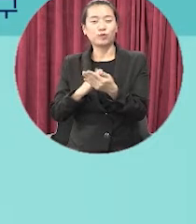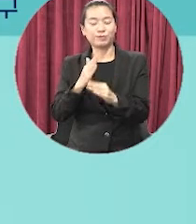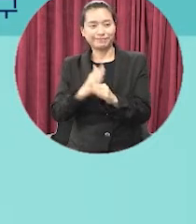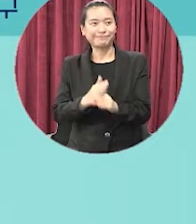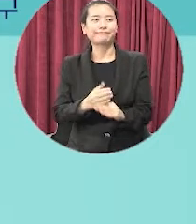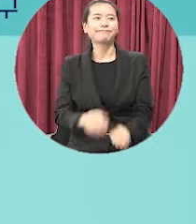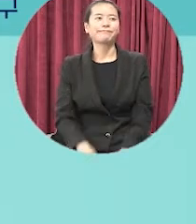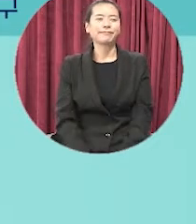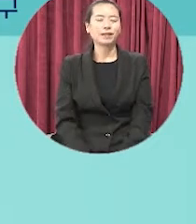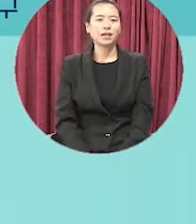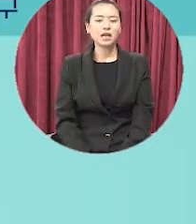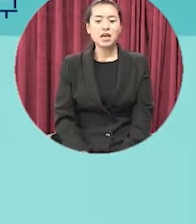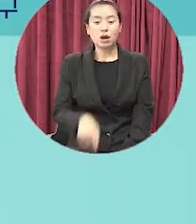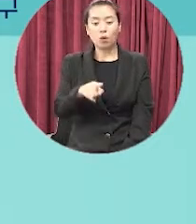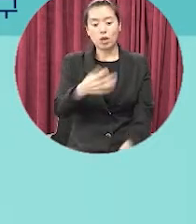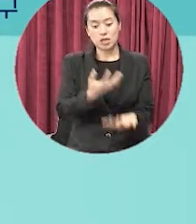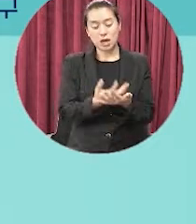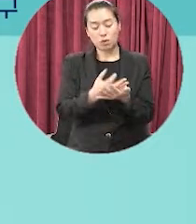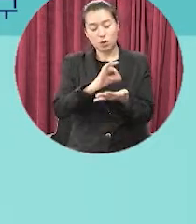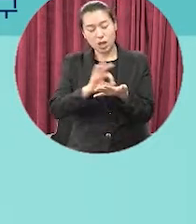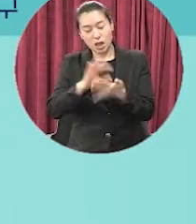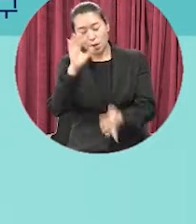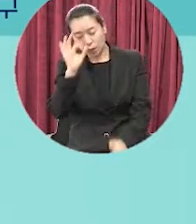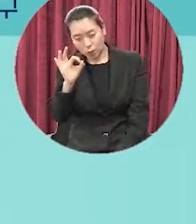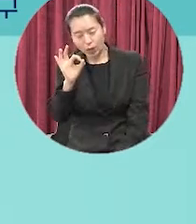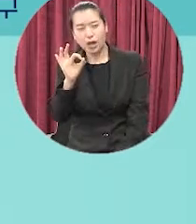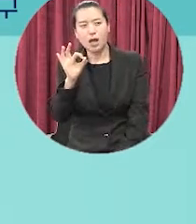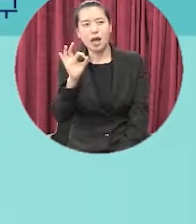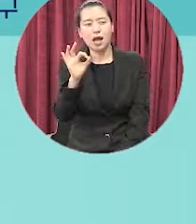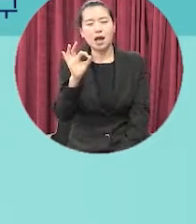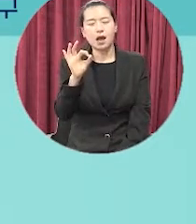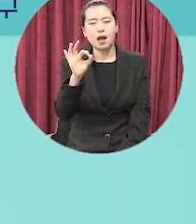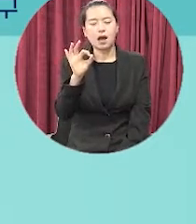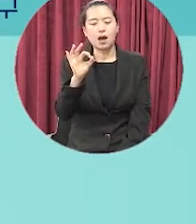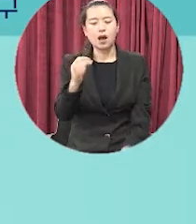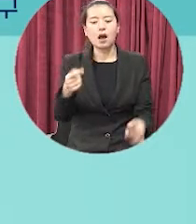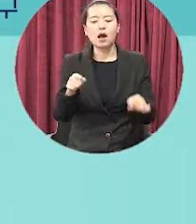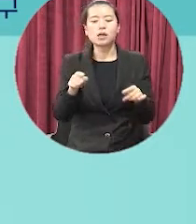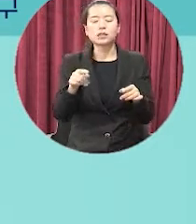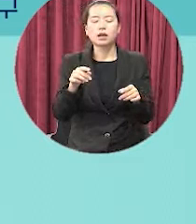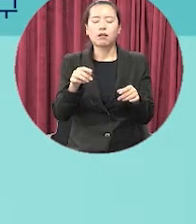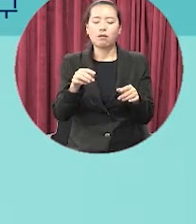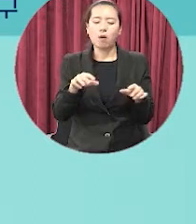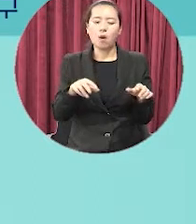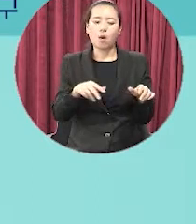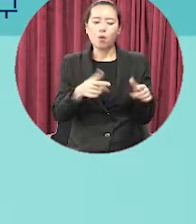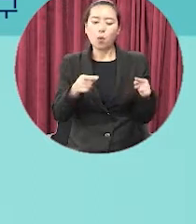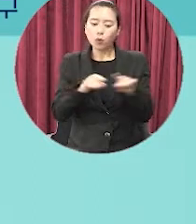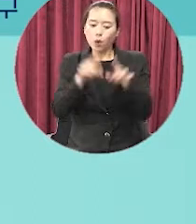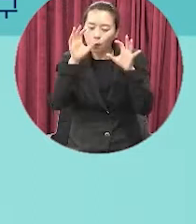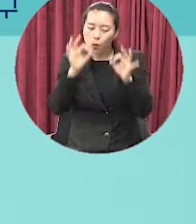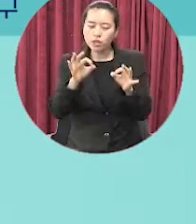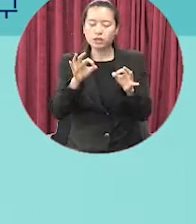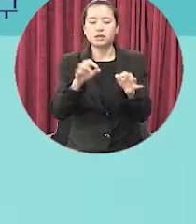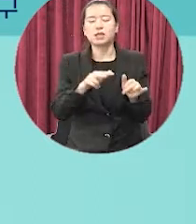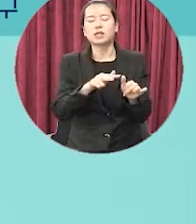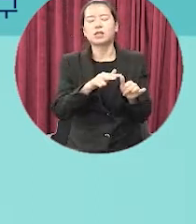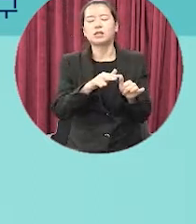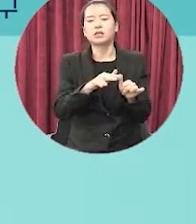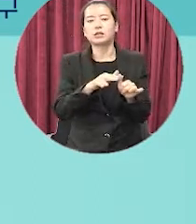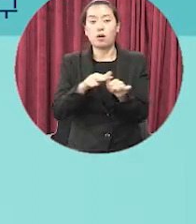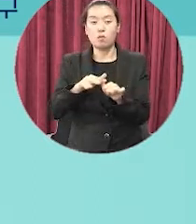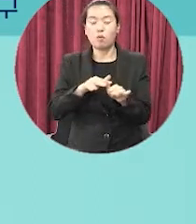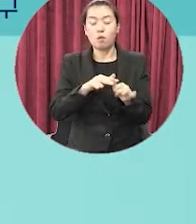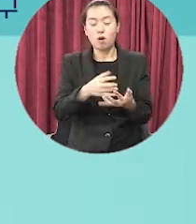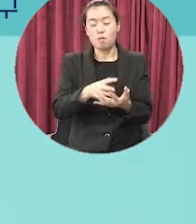그리고 이제 이것을 실질적인 하다 보니까 제가 시즌 변화를 일 년에 한 번씩 하고 있거든요 그 다 보면 최근에 발생한 이슈들 예를 들면 코비 더 나이테